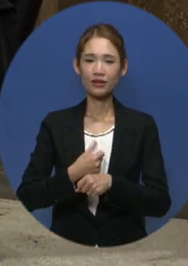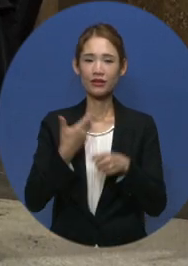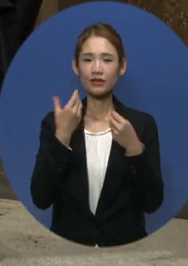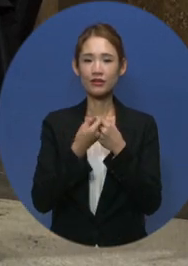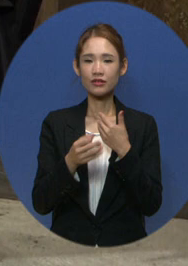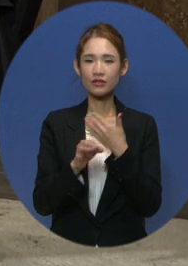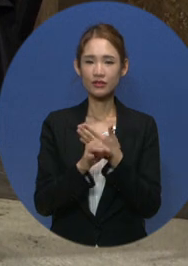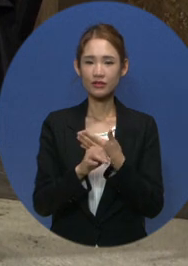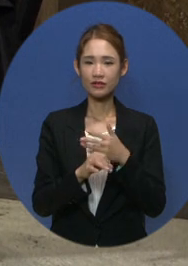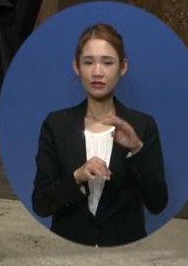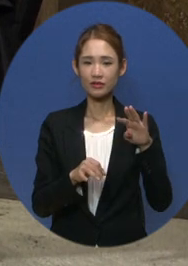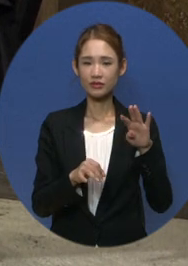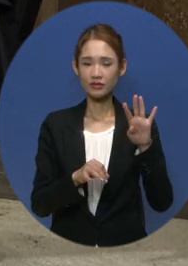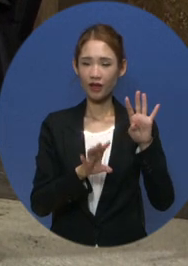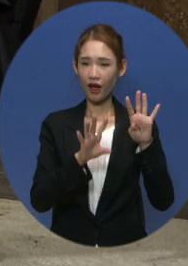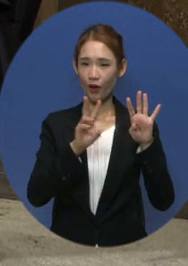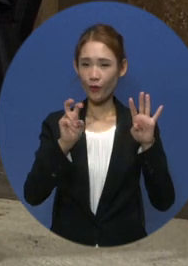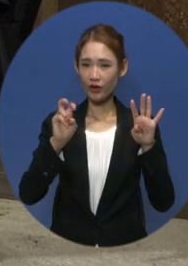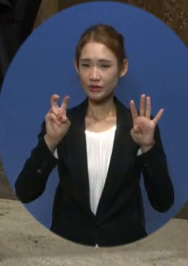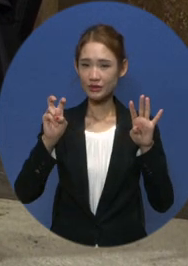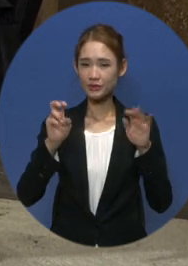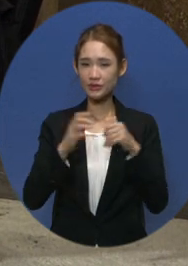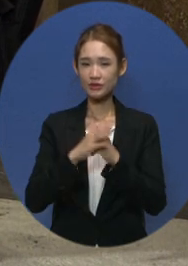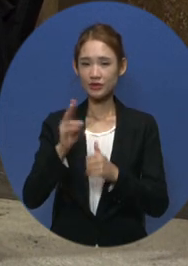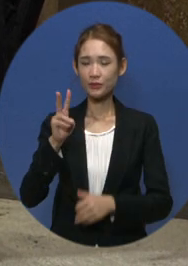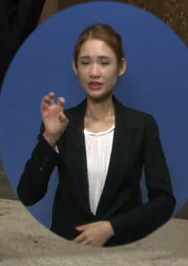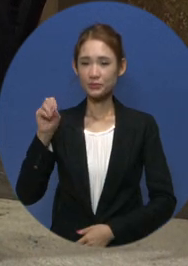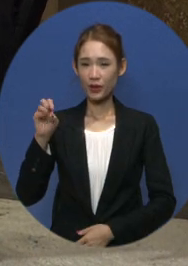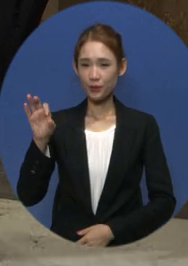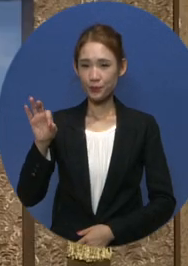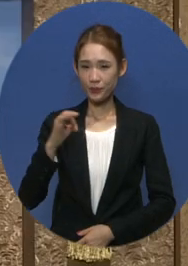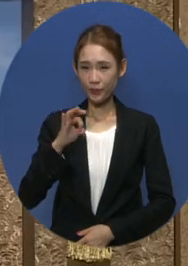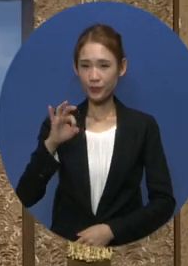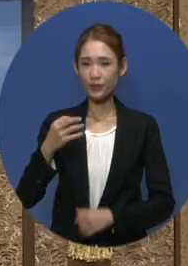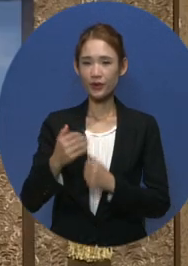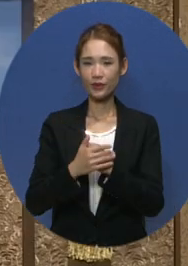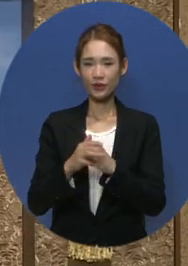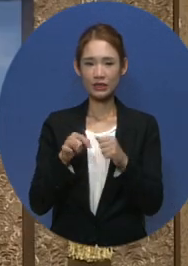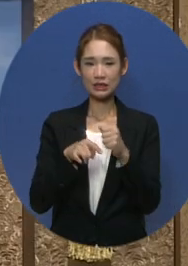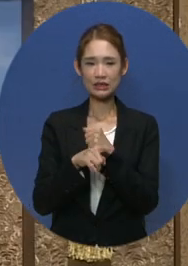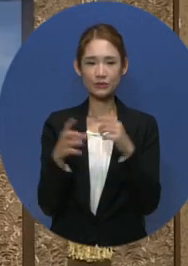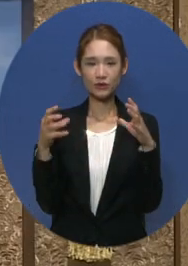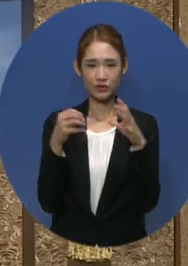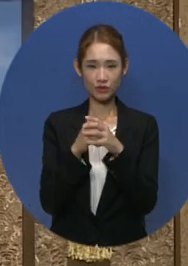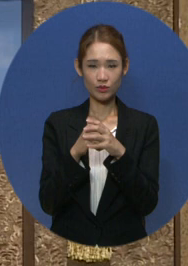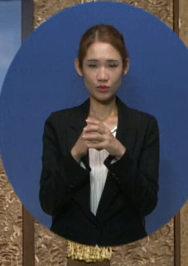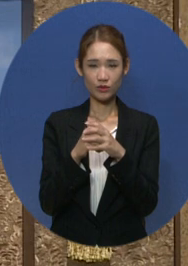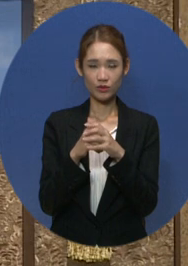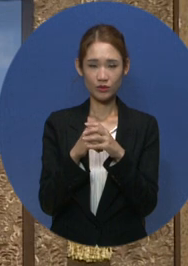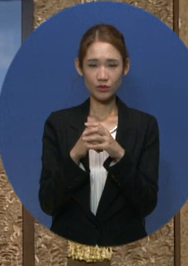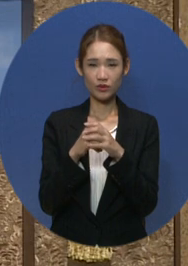들어서 4월 20일이면 뭐 420만 원 뭐 이런 식으로 이제 의미를 부여해가지고 아니면 네. 이제